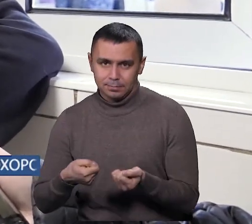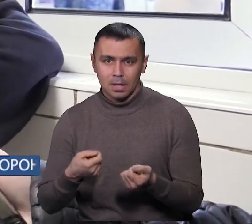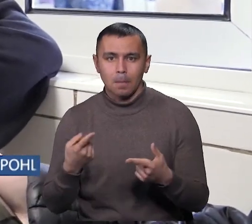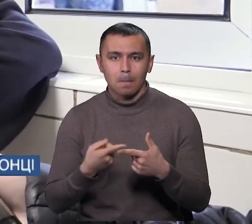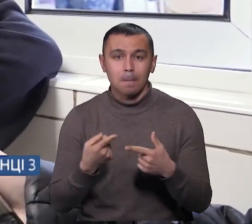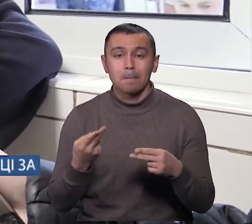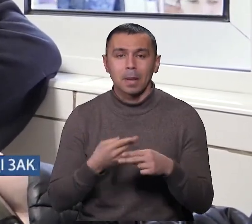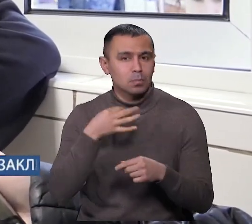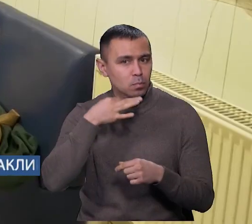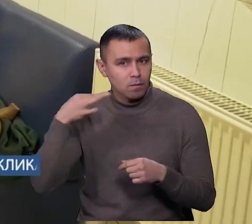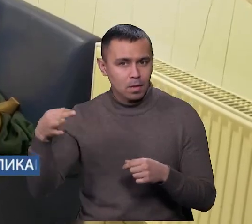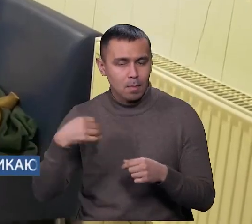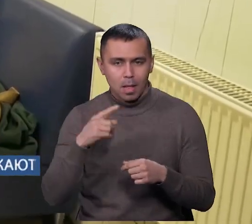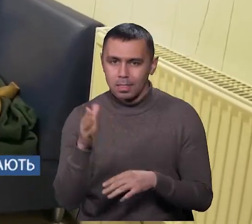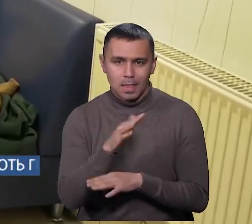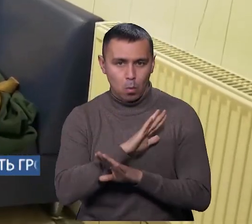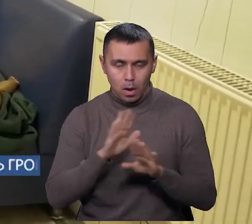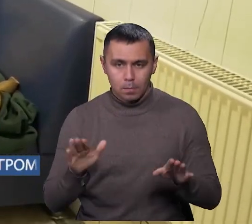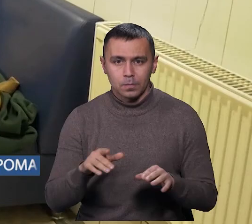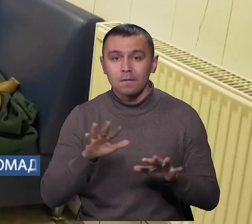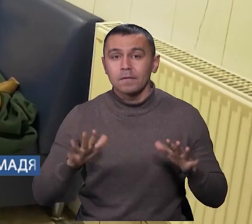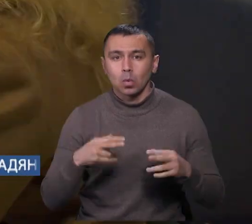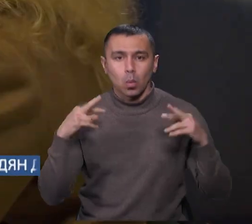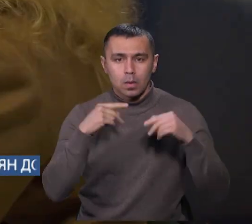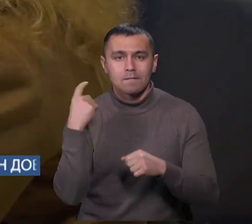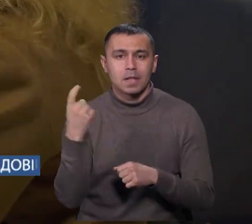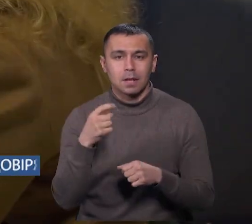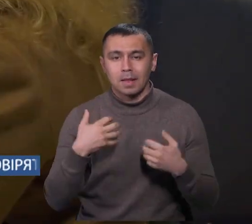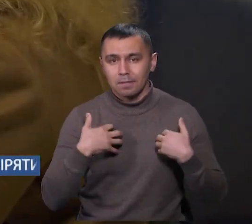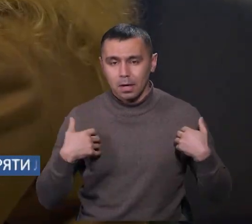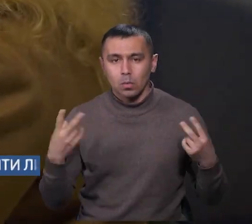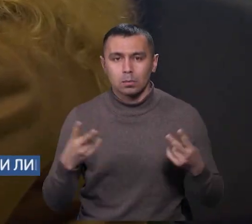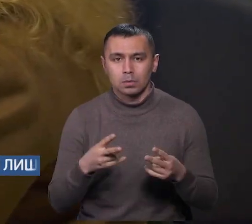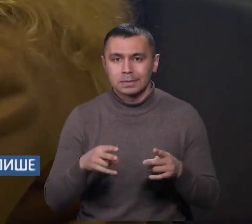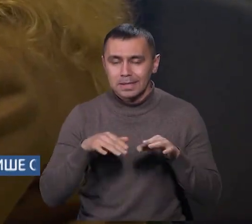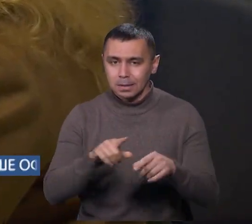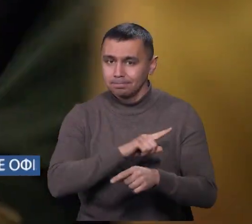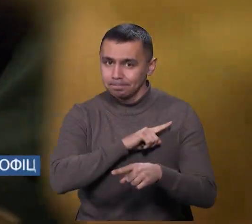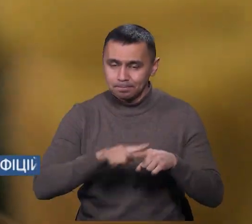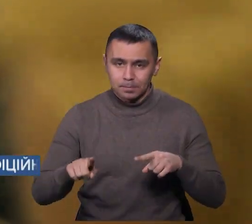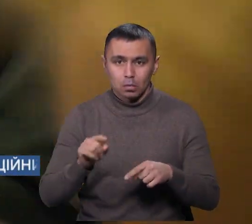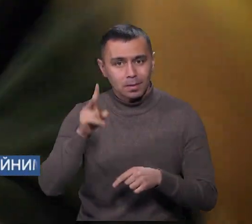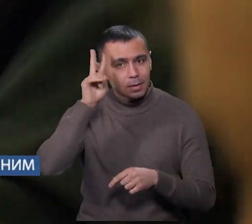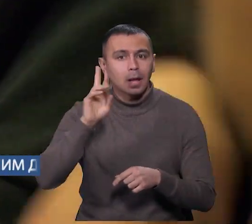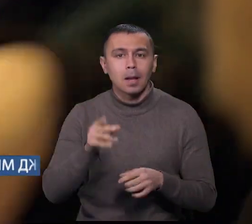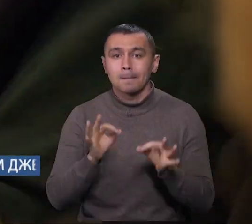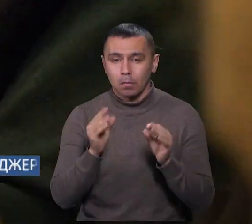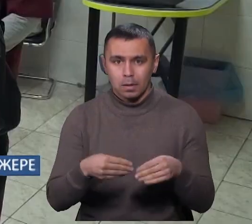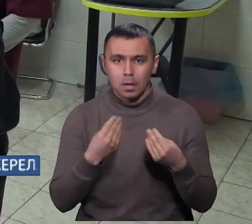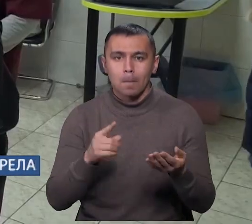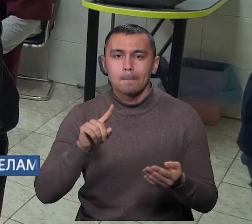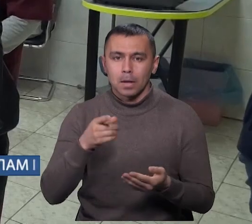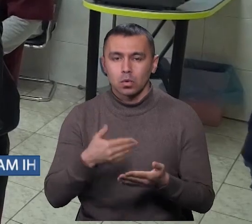повідка дуже рідко гуляємо. У випадку отруєння власникам тварин потрібно діяти миттєво. Та якщо не знаєте, як надати